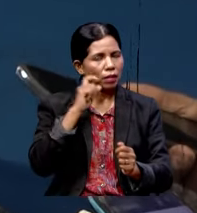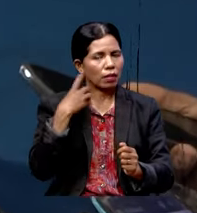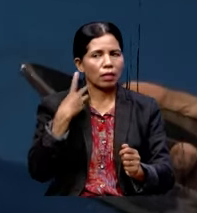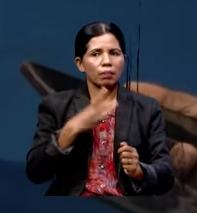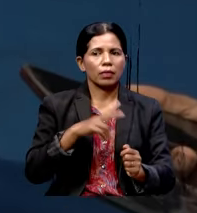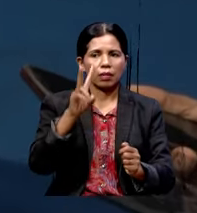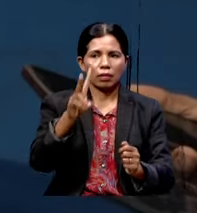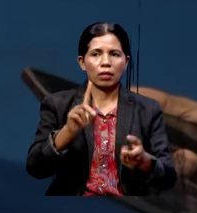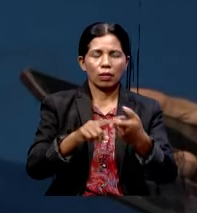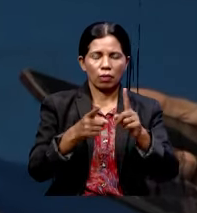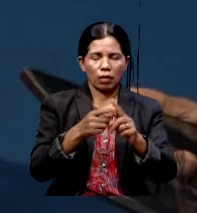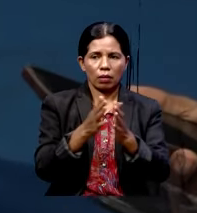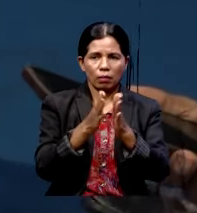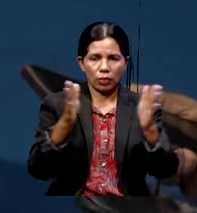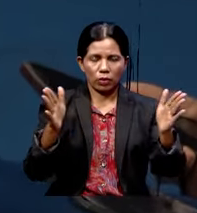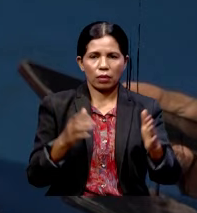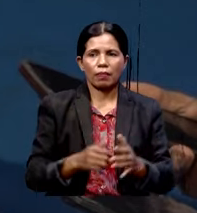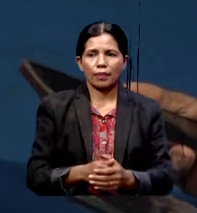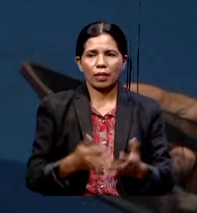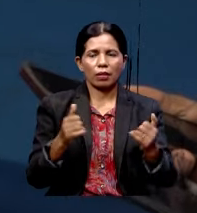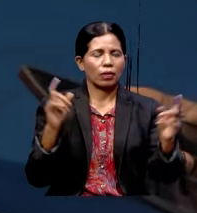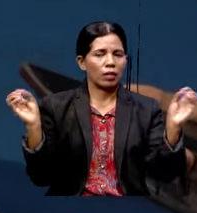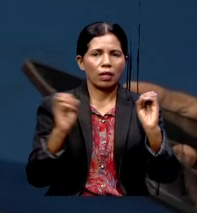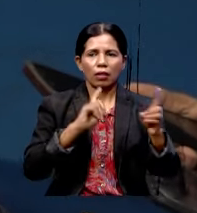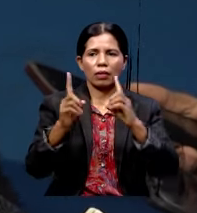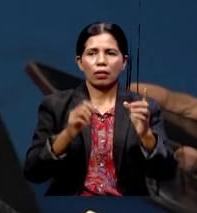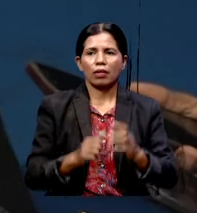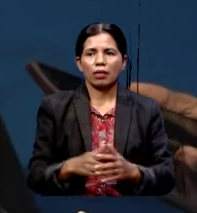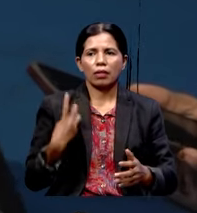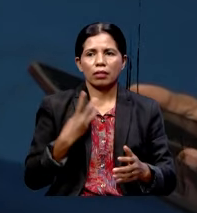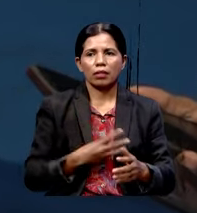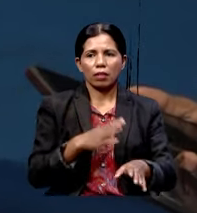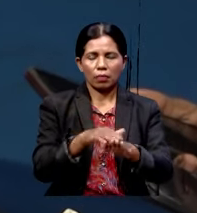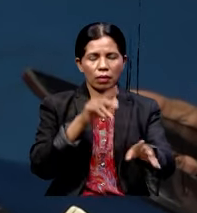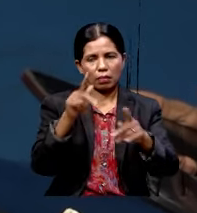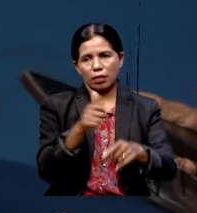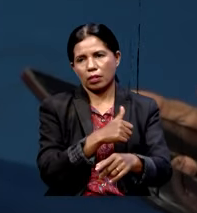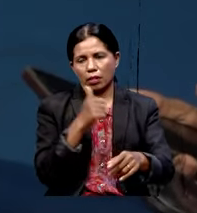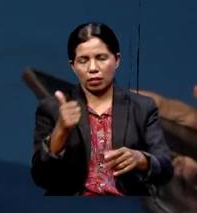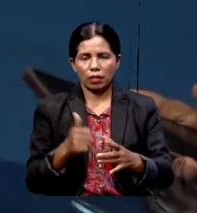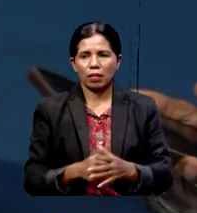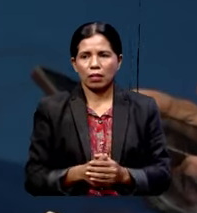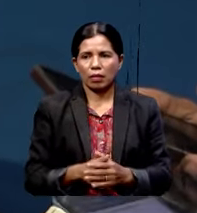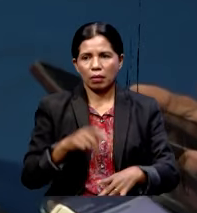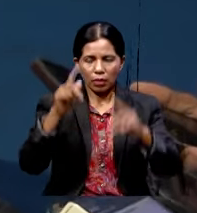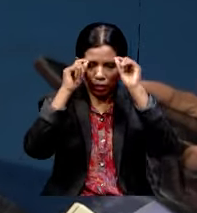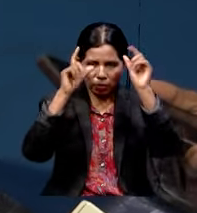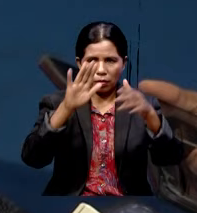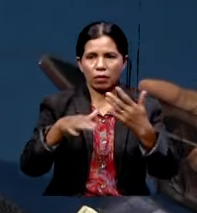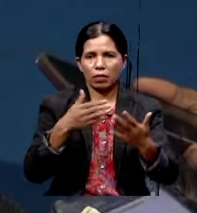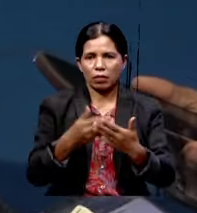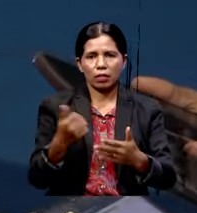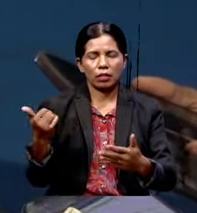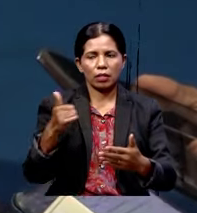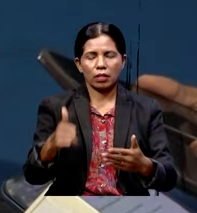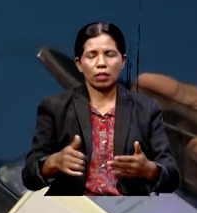naruane amigu e obotek. Agora la kulia ma malu. Atau itu mah pemul fal emas silung mak mai emas timur awal sirah be sir divida la